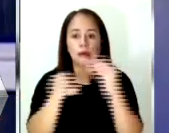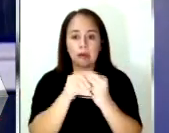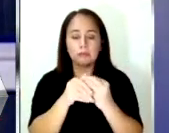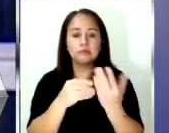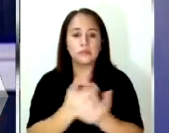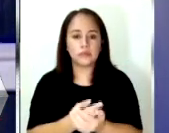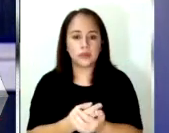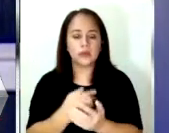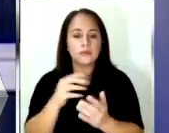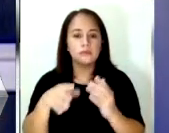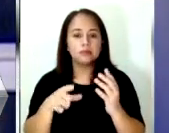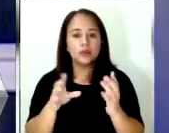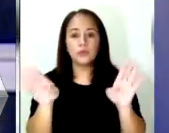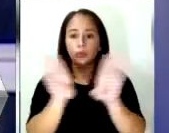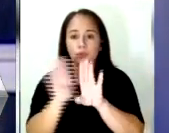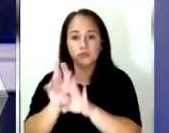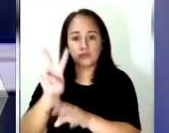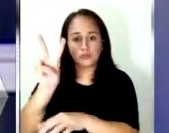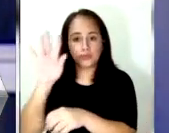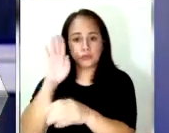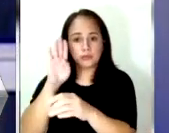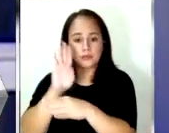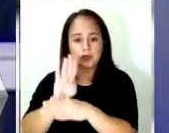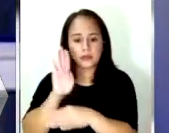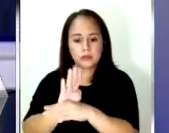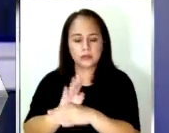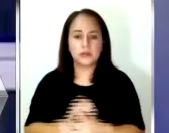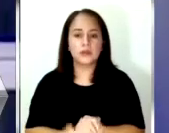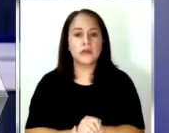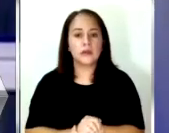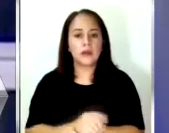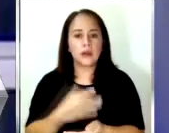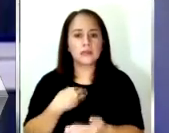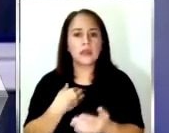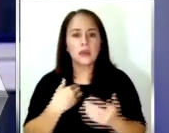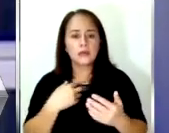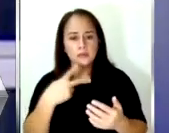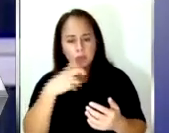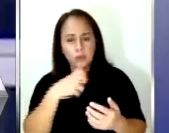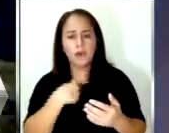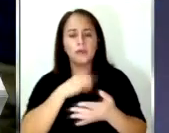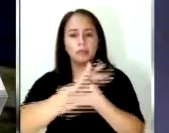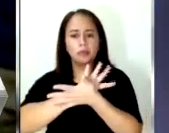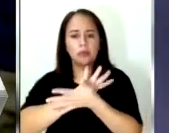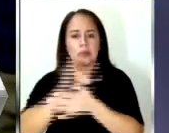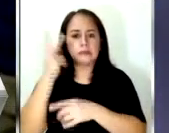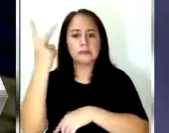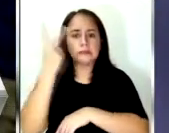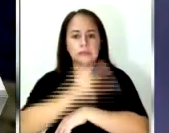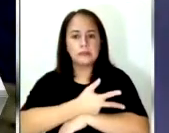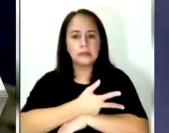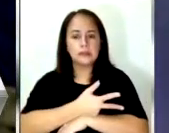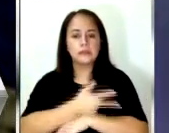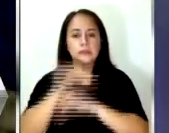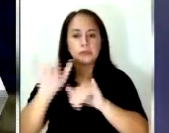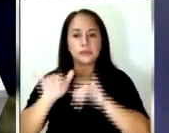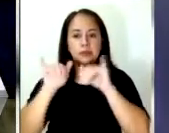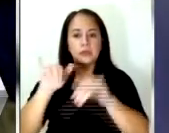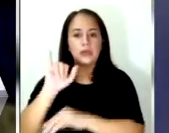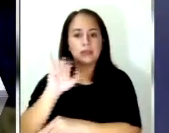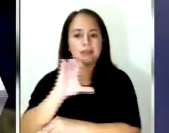ang dalawa niyang negosyo. At lalo nang malaman niyang may COVID siya. Tatlong araw na natili si Allan sa ICU.